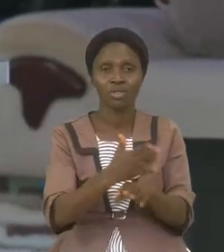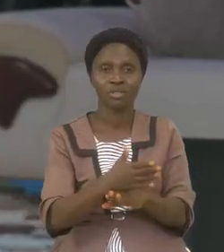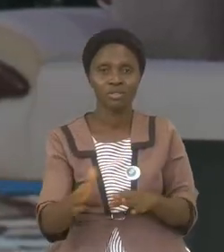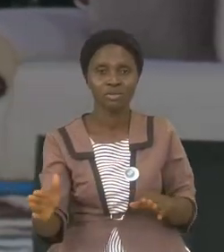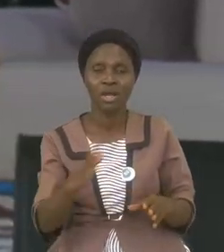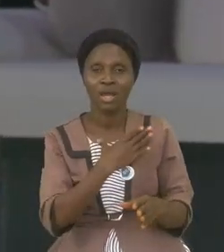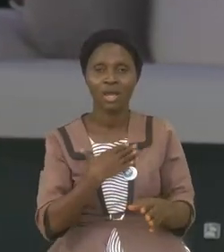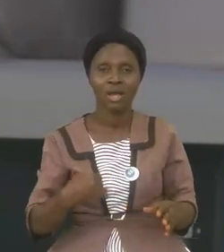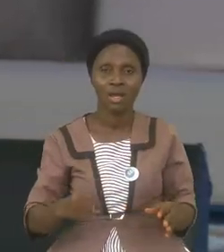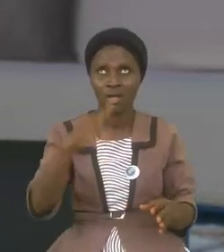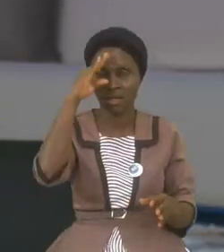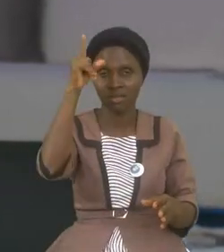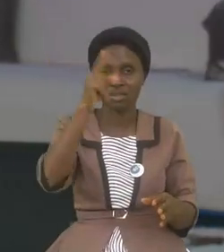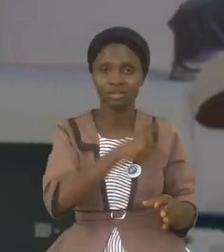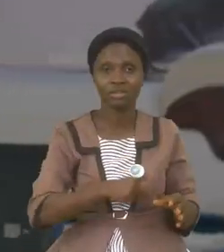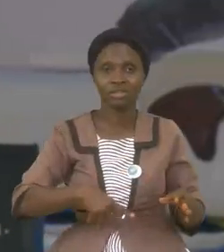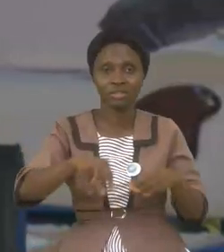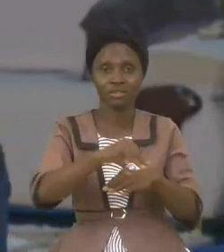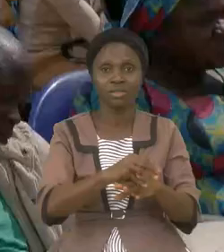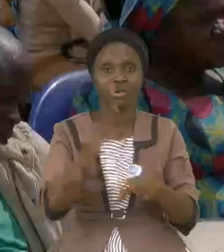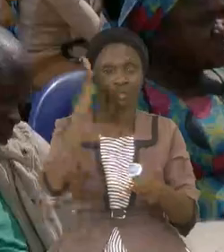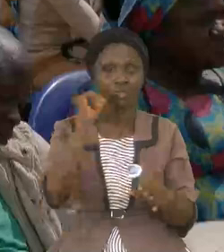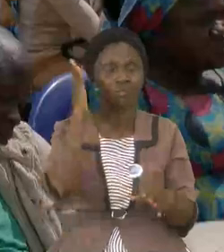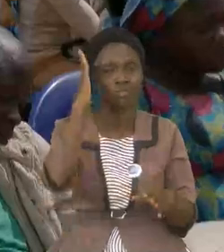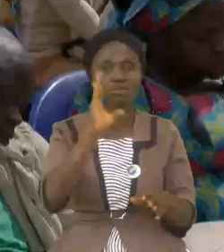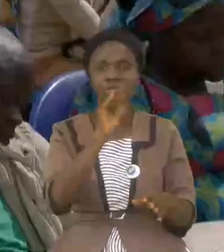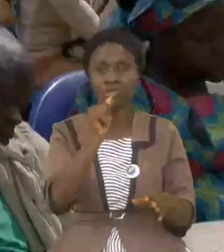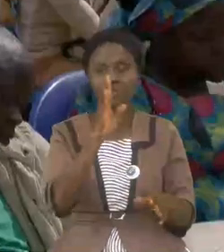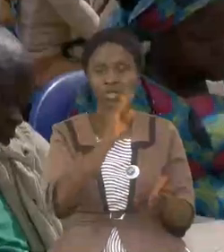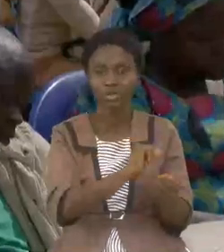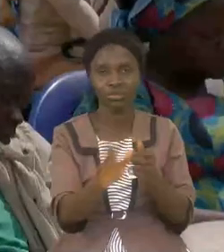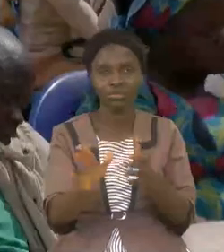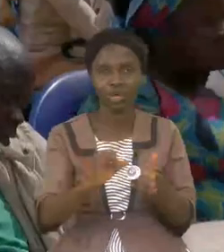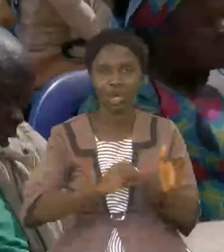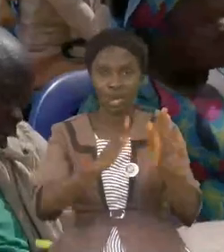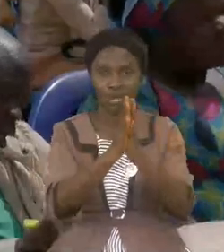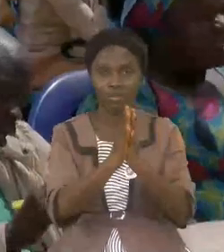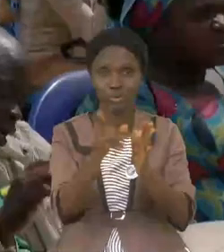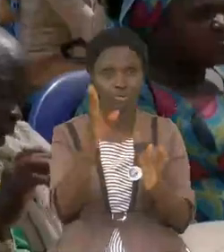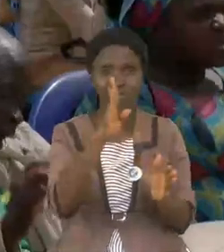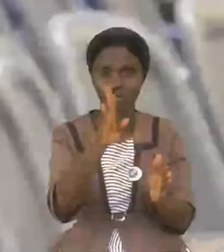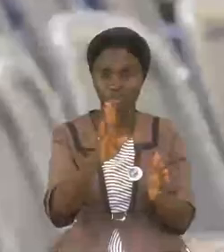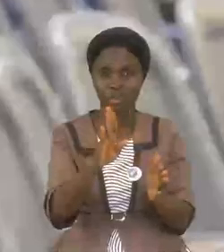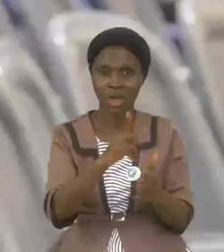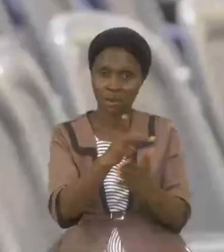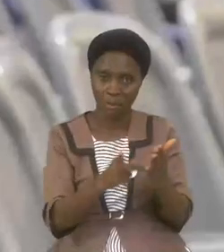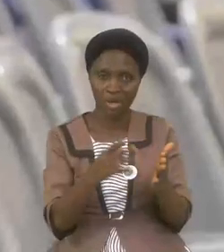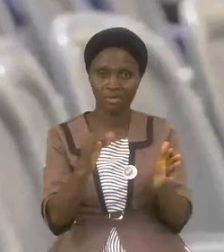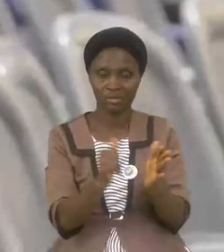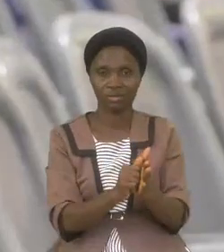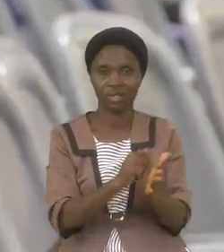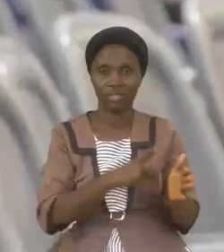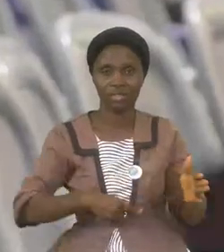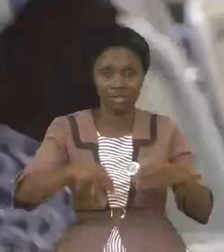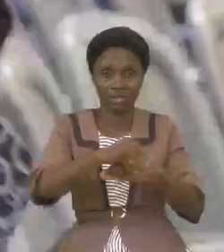sont pour toujours et cela ne passera pas et son règne ne sera jamais détruit.